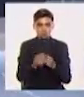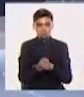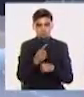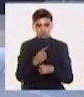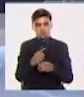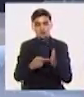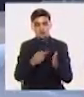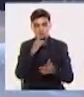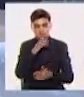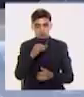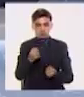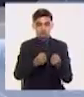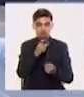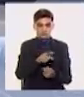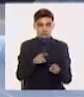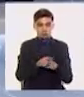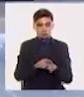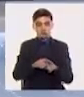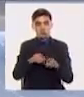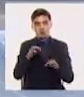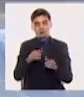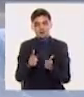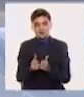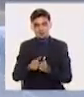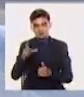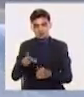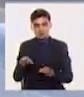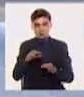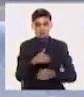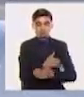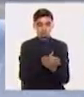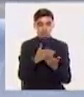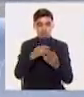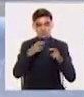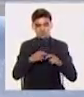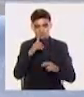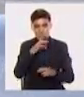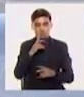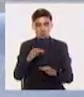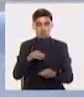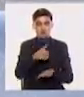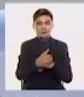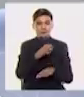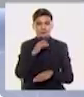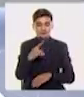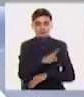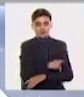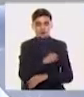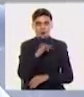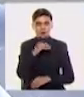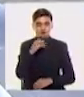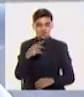талап етілмейді. Тіпті рөлдегі жүргізушінің де көліктегі жолаушының да дене қызуы тексерілмейді. Сөйте тұра елдің бас санитар дәрігері Айжан